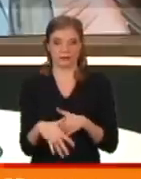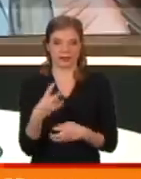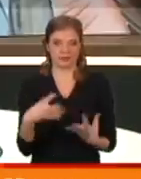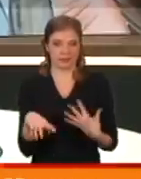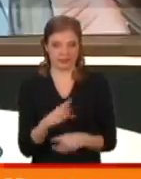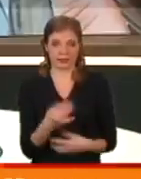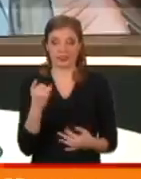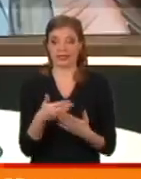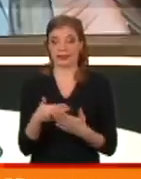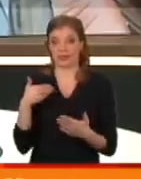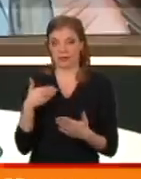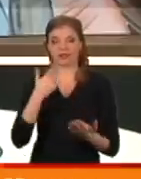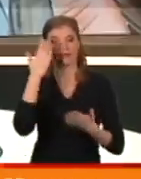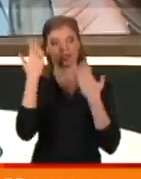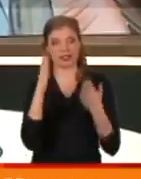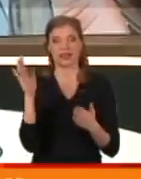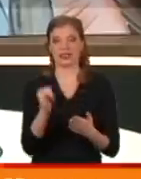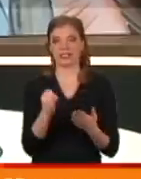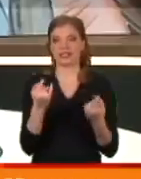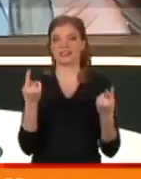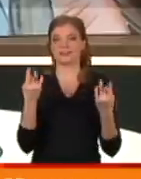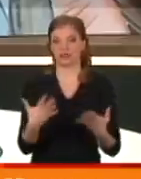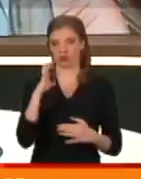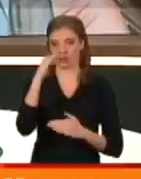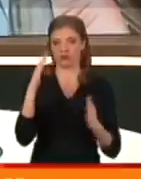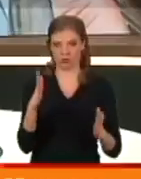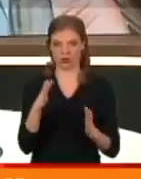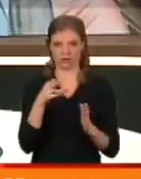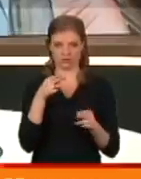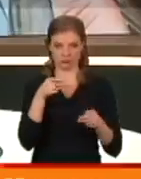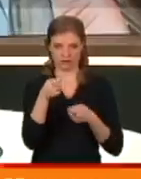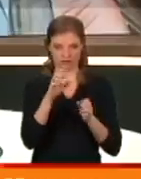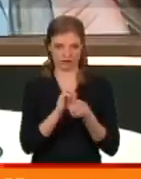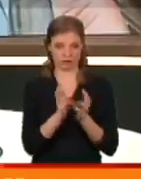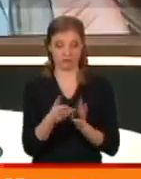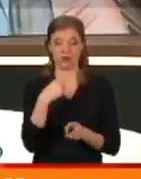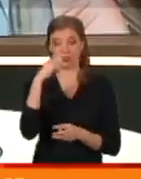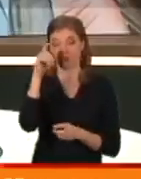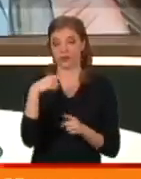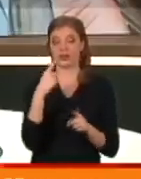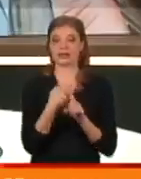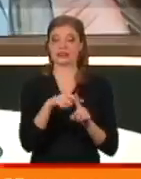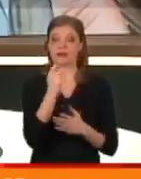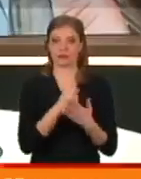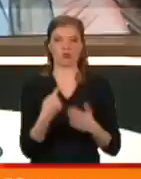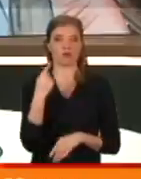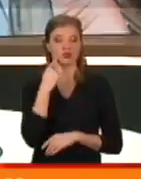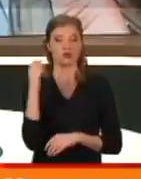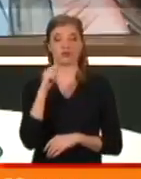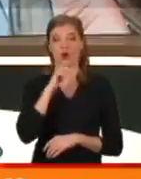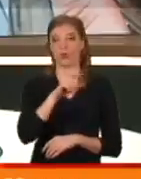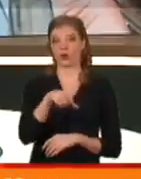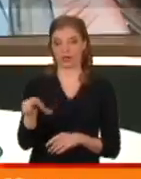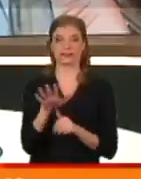не всі. Напередодні веселі і незвичайні портрети порізали. Чоловік, що це зробив, каже, такі малюнки його ображають, а